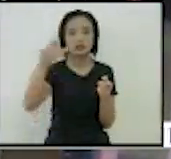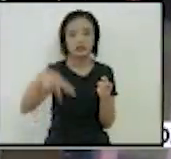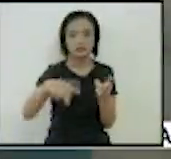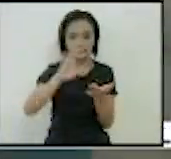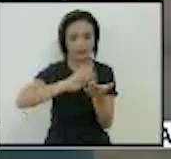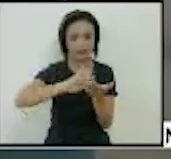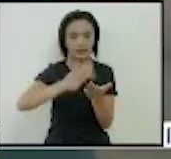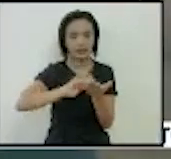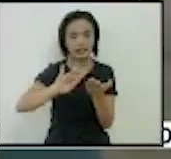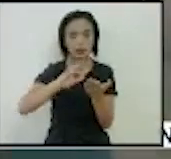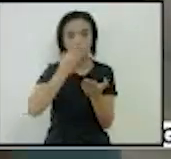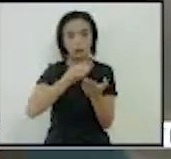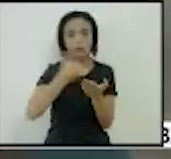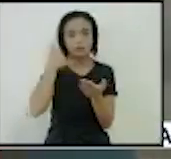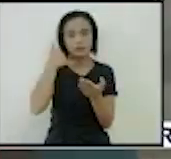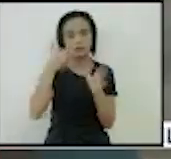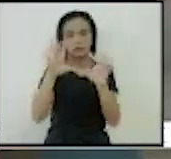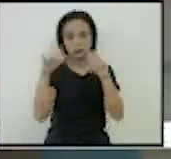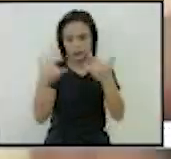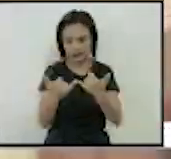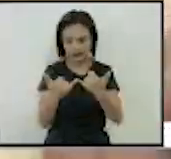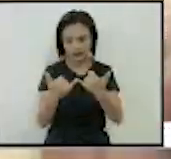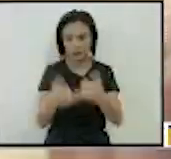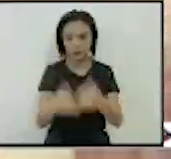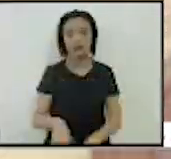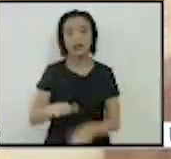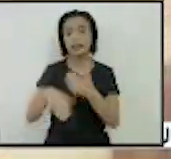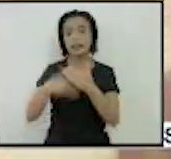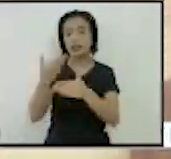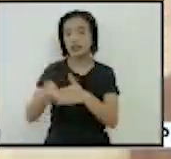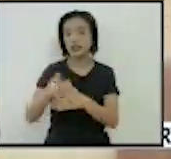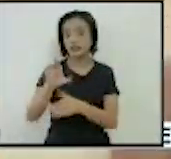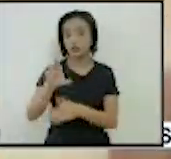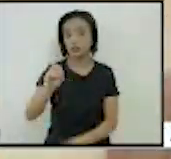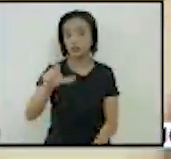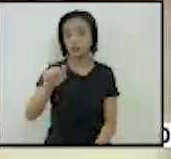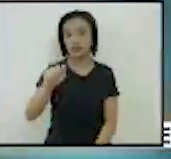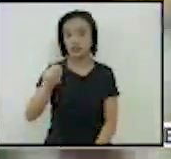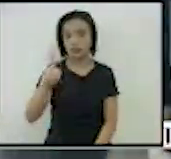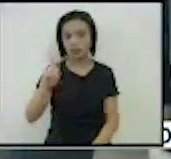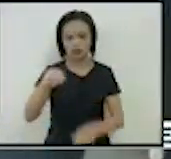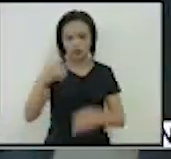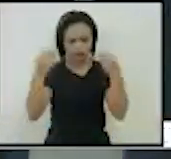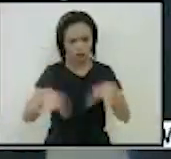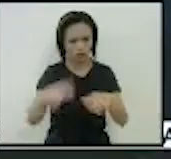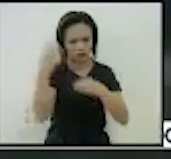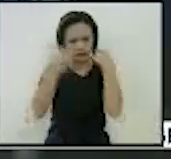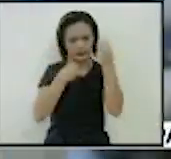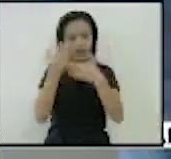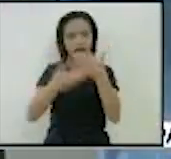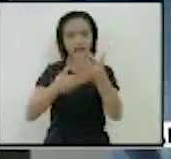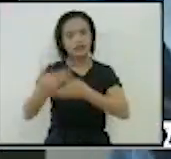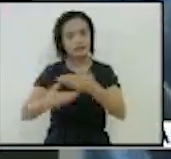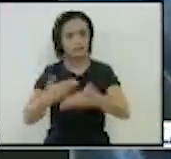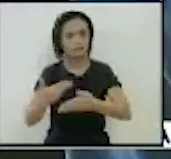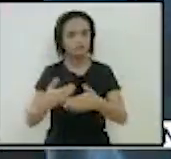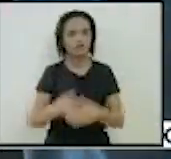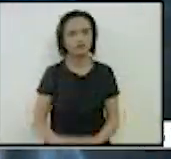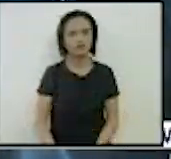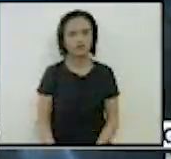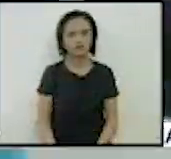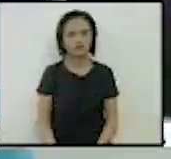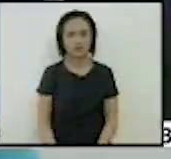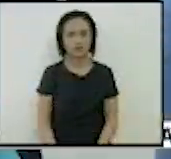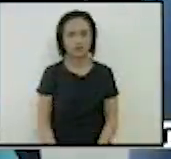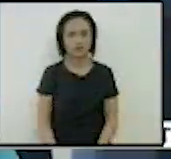telco. Si Tatay Rolando naman, nalilito sa proseso ng pagpaparehistro. Basta dito na lang eh. Nagpunta na